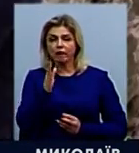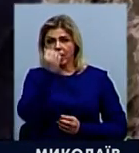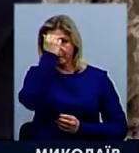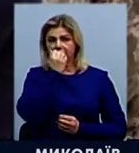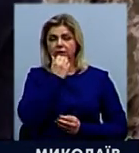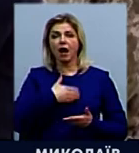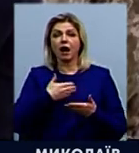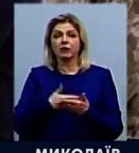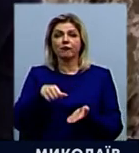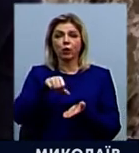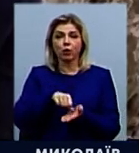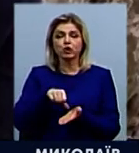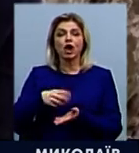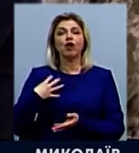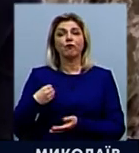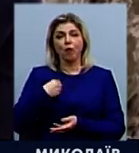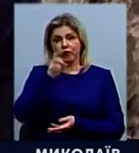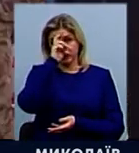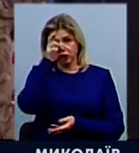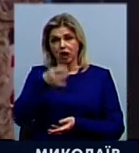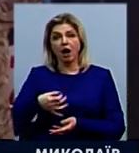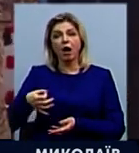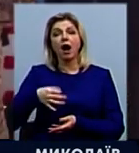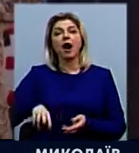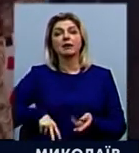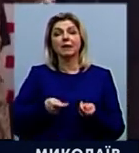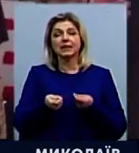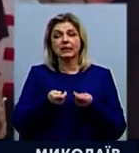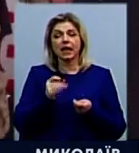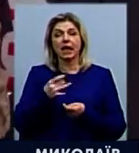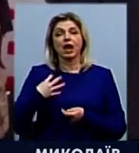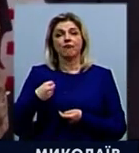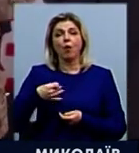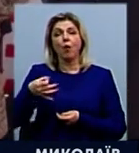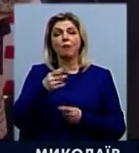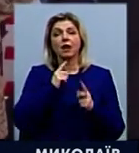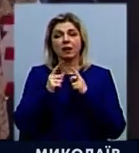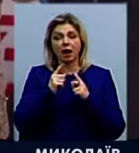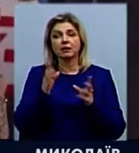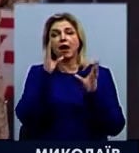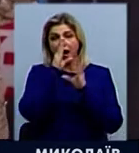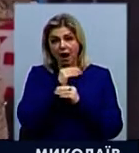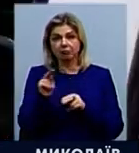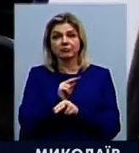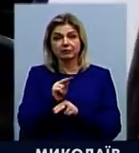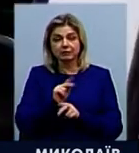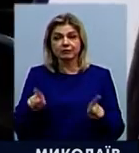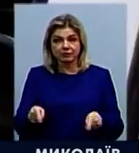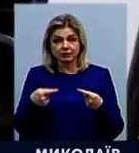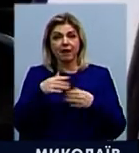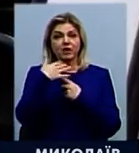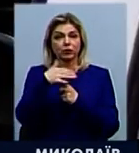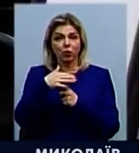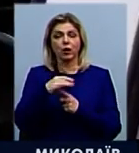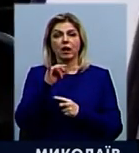участі представників Львівської обласної державної адміністрації та Львівської обласної ради вдалося реанімувати цей вертоліт, привести